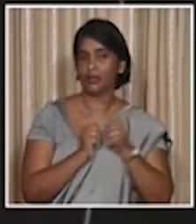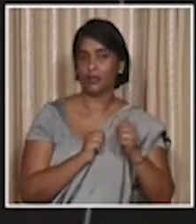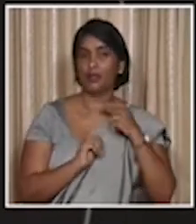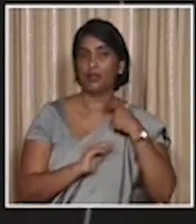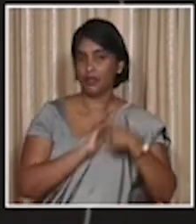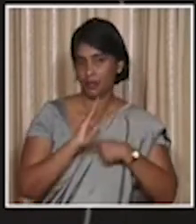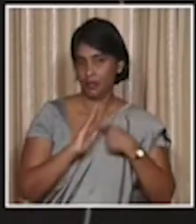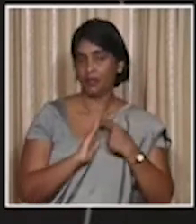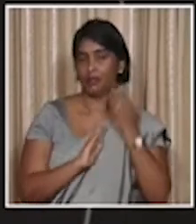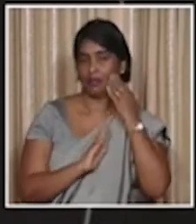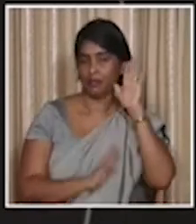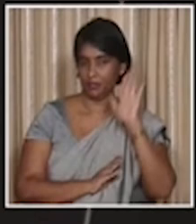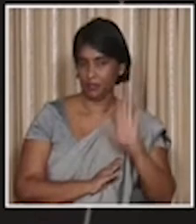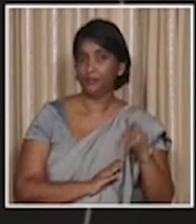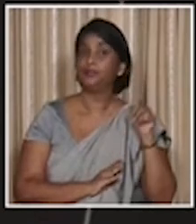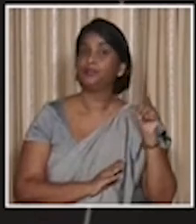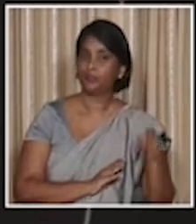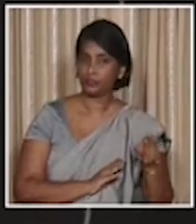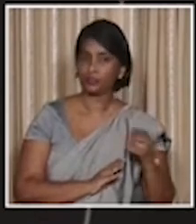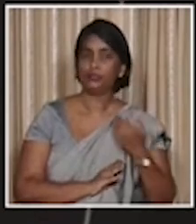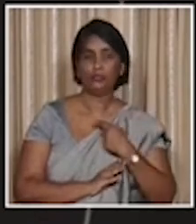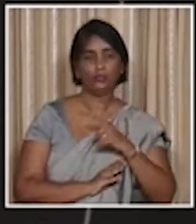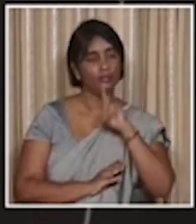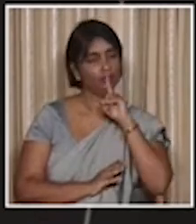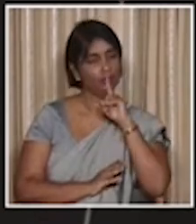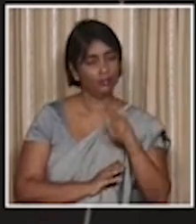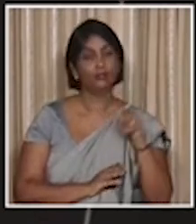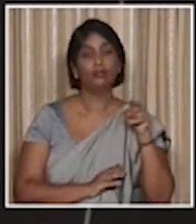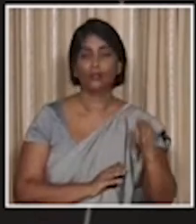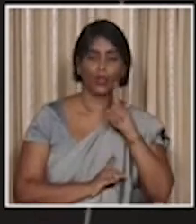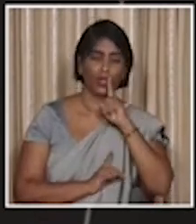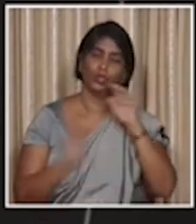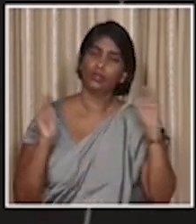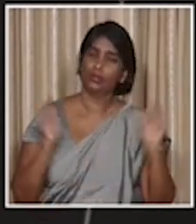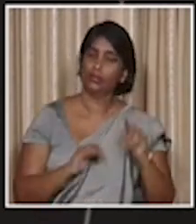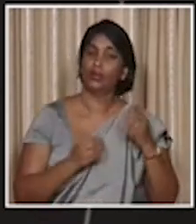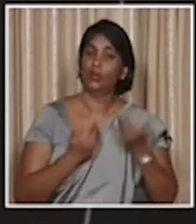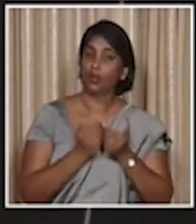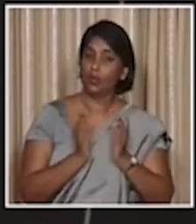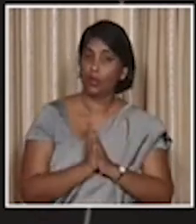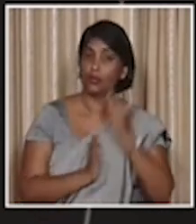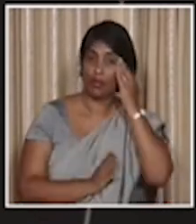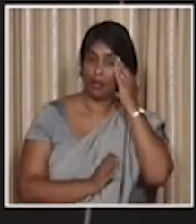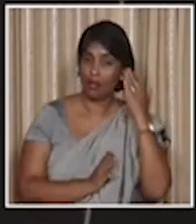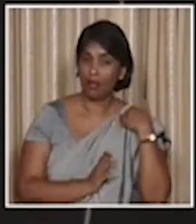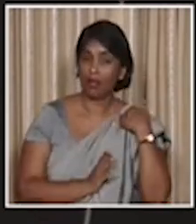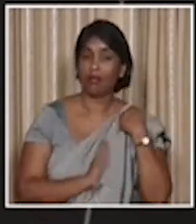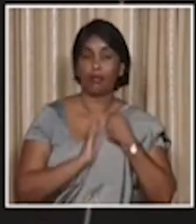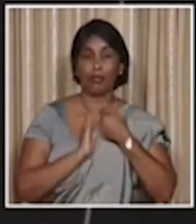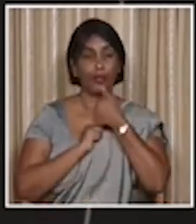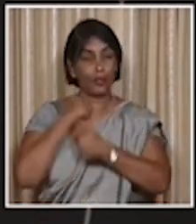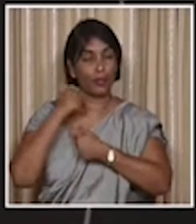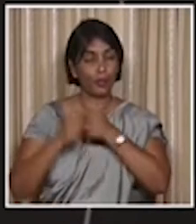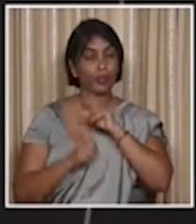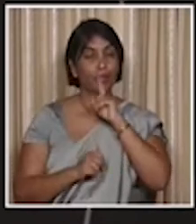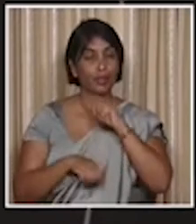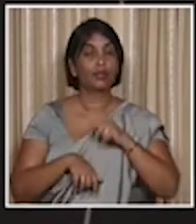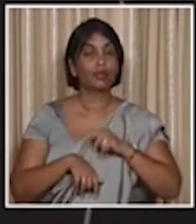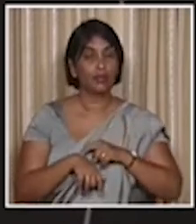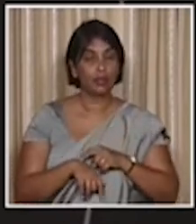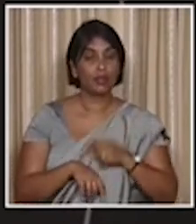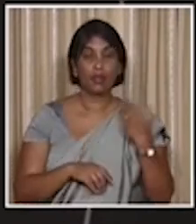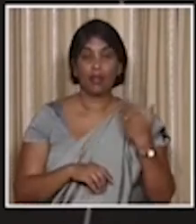දෙන්නේ මේ රටේ මේ අපේ කාන්තාව. ඒ හින්දා මම ඉල්ලා සිටිනවා අඩුම තරමේ තමන්ගේ අම්මට ප්‍රශස්ත ගී ගායනා කරන මේ